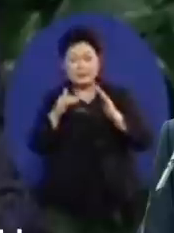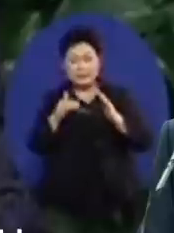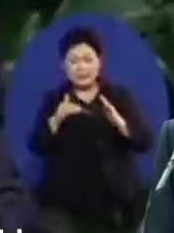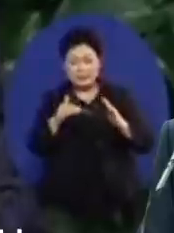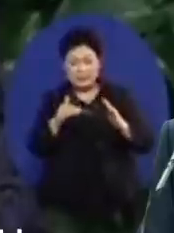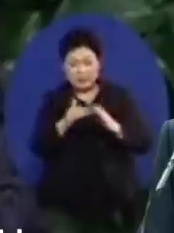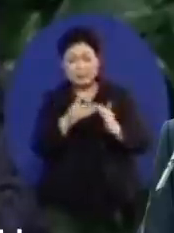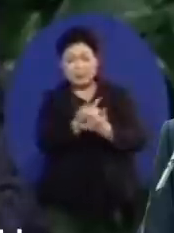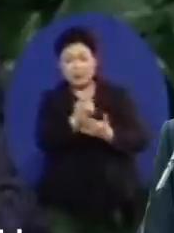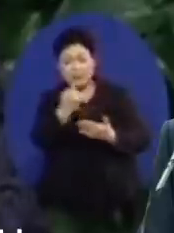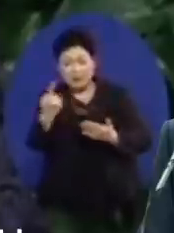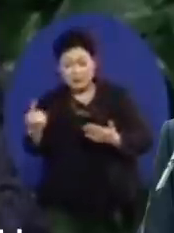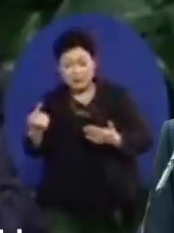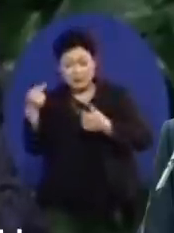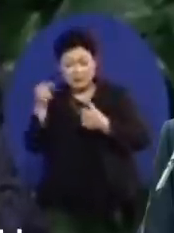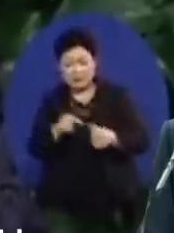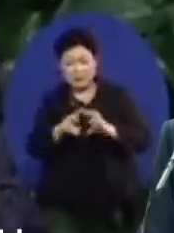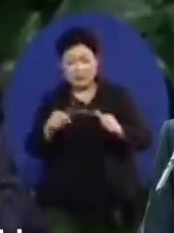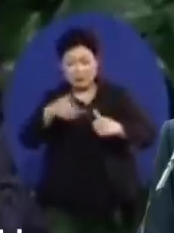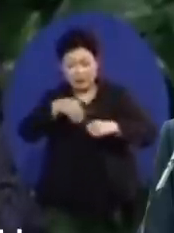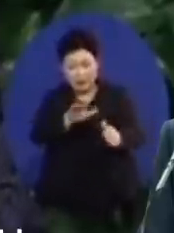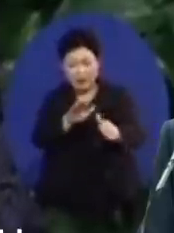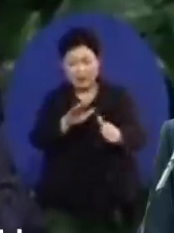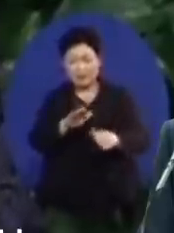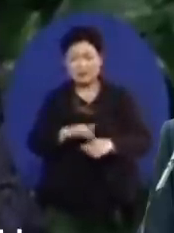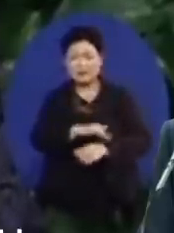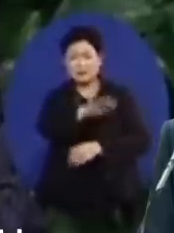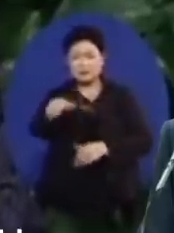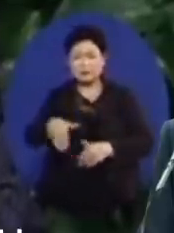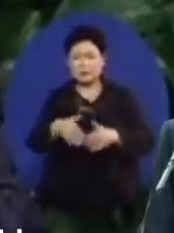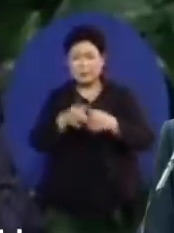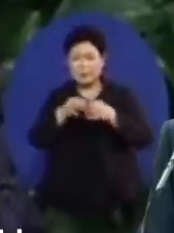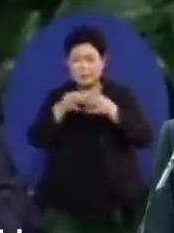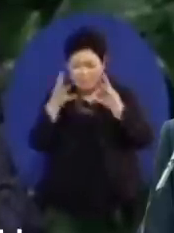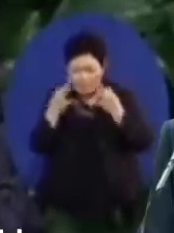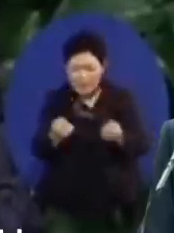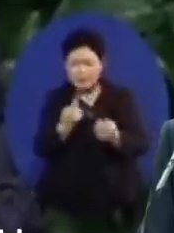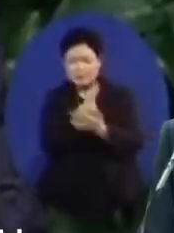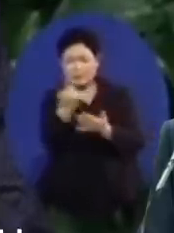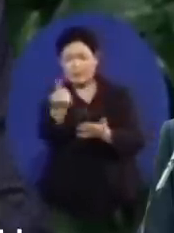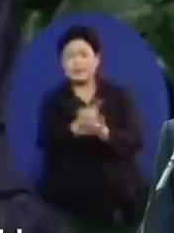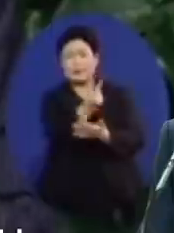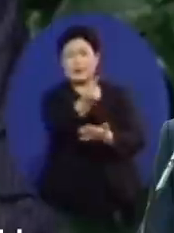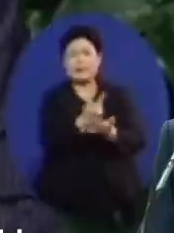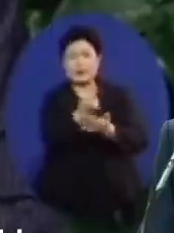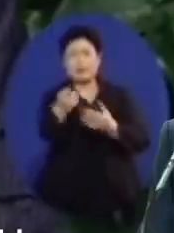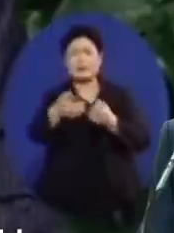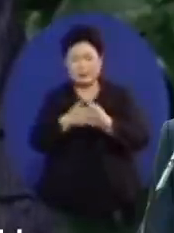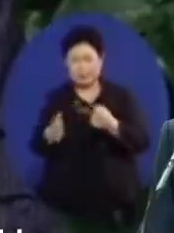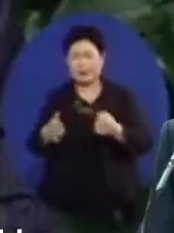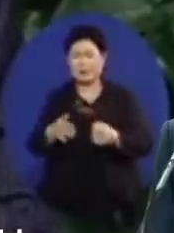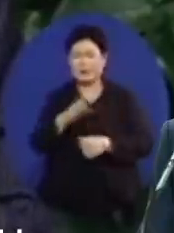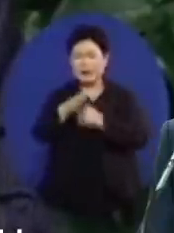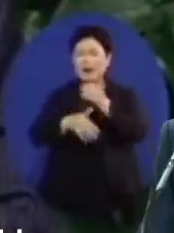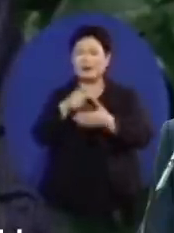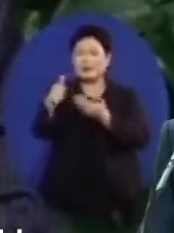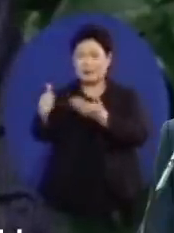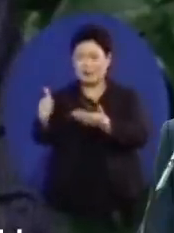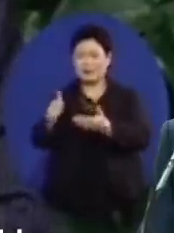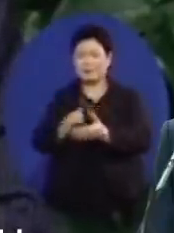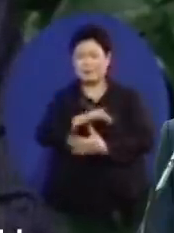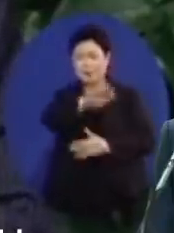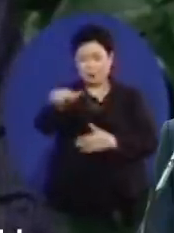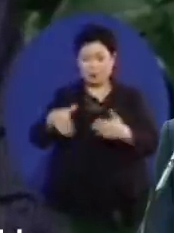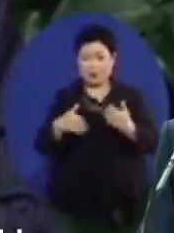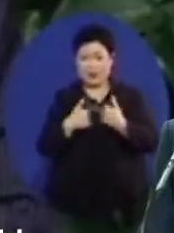한 것처럼 우리가 전토 친척 아비 집을 수없이 떠났습니다. 그래서 하나님이